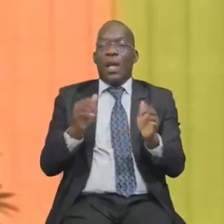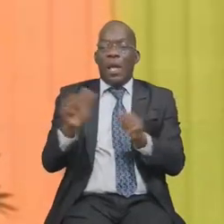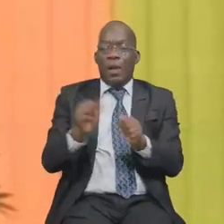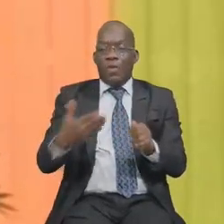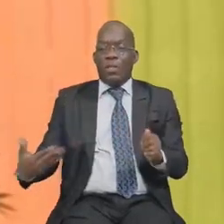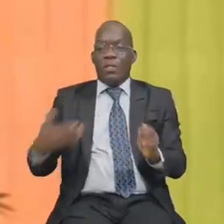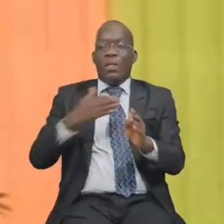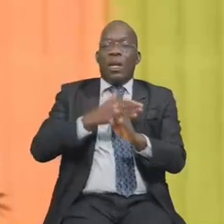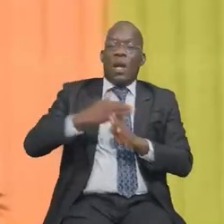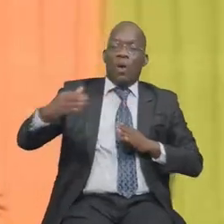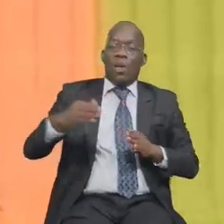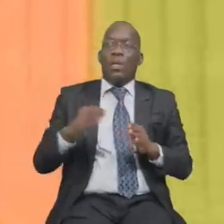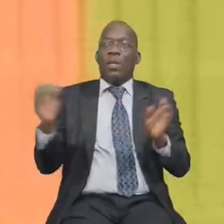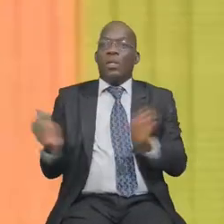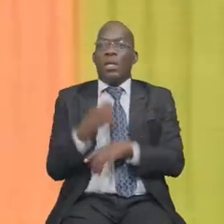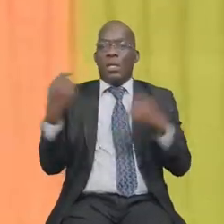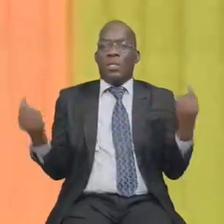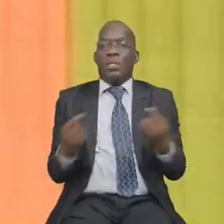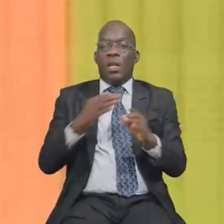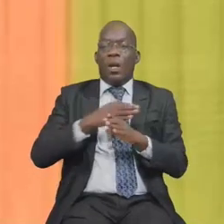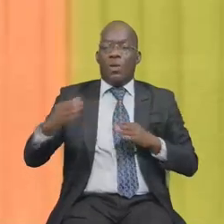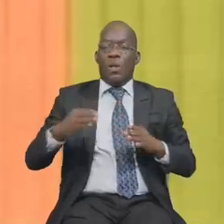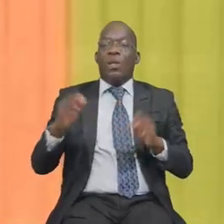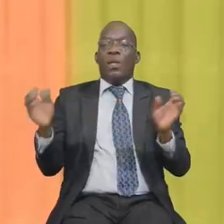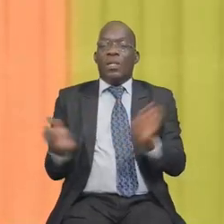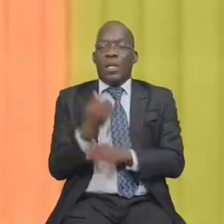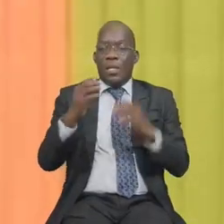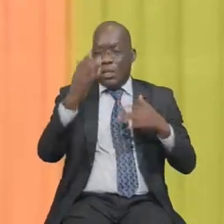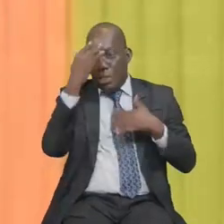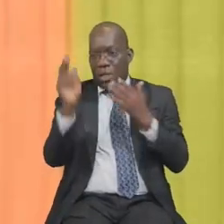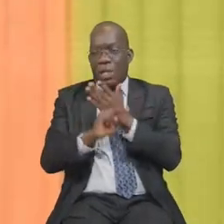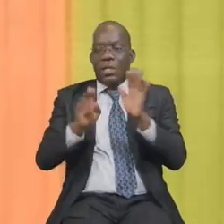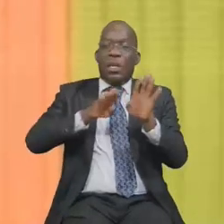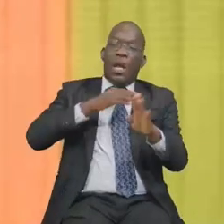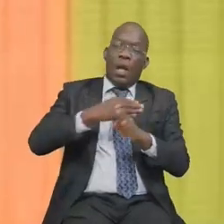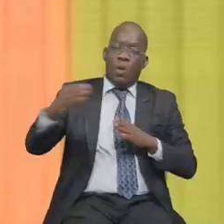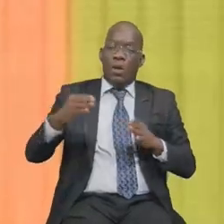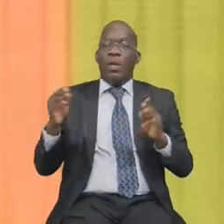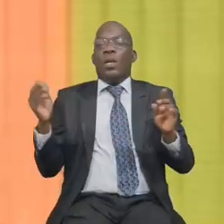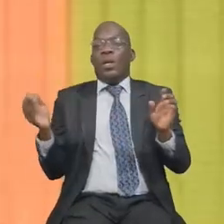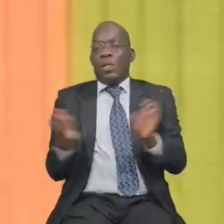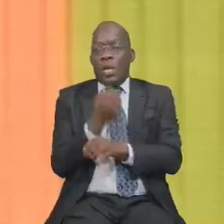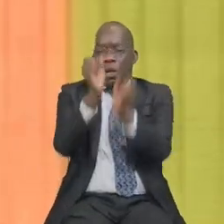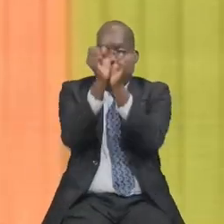Il va ôter le péché, il va ôter la maladie, il va ôter l'esclavage,